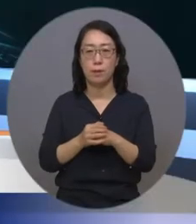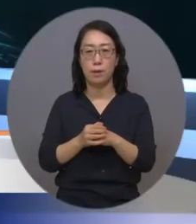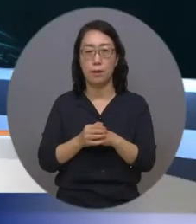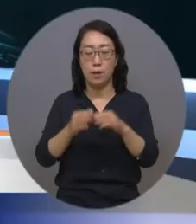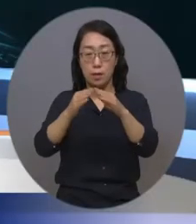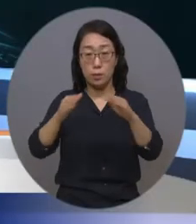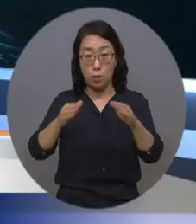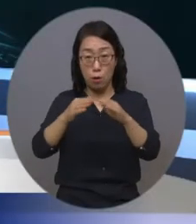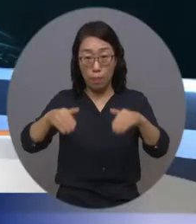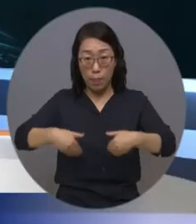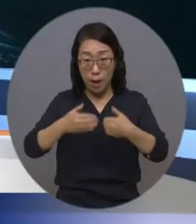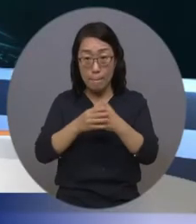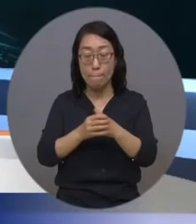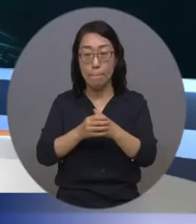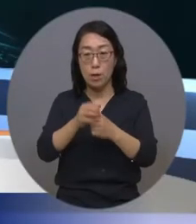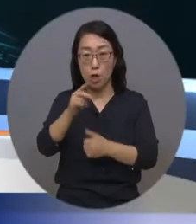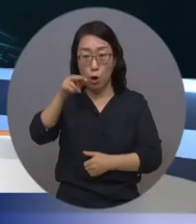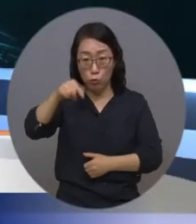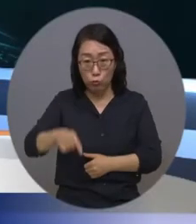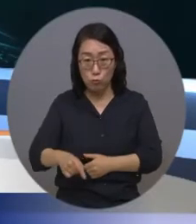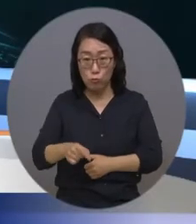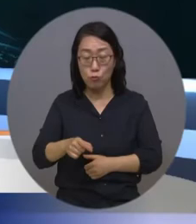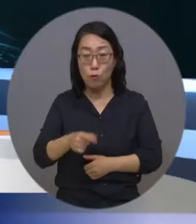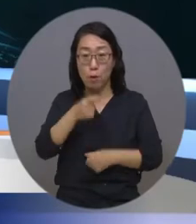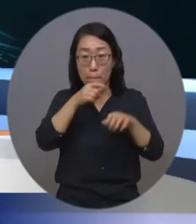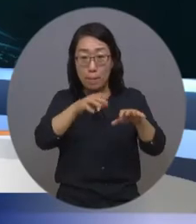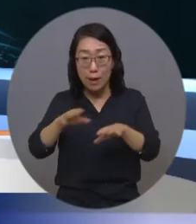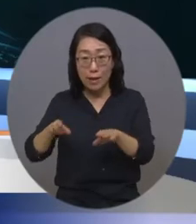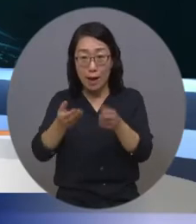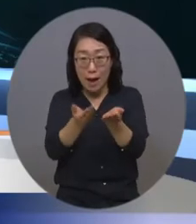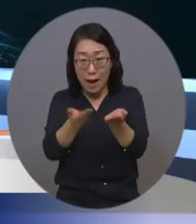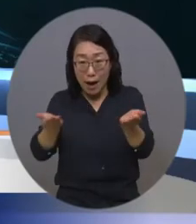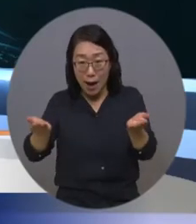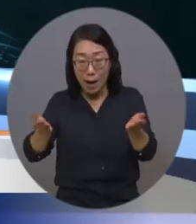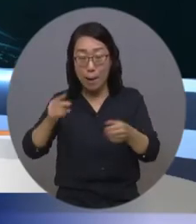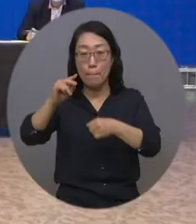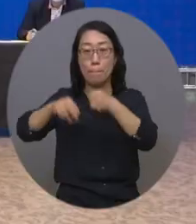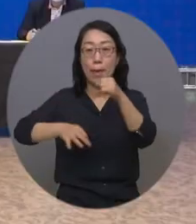전남 여수시가 개항 100주년을 맞아 기념 심포지엄을 열었습니다.